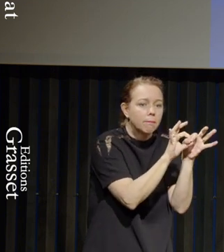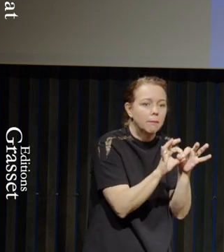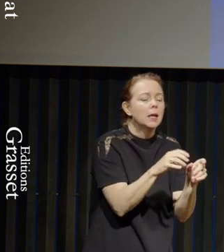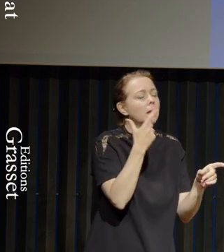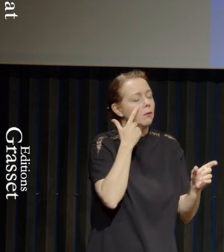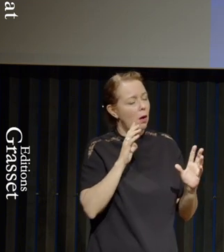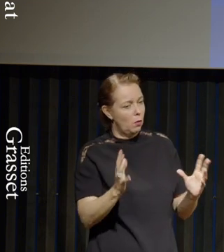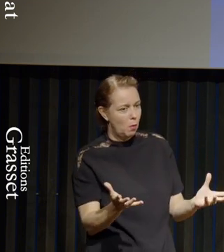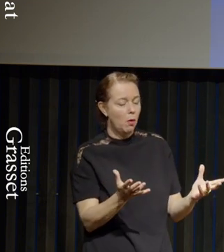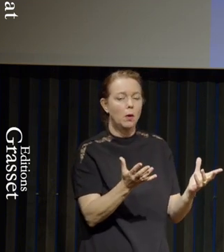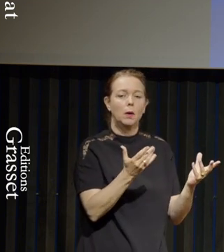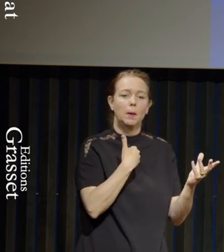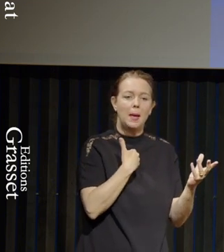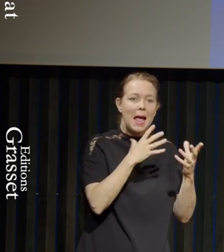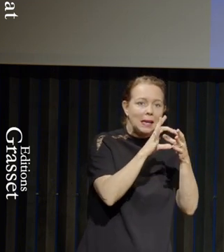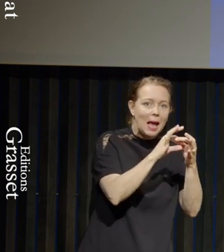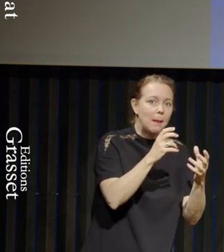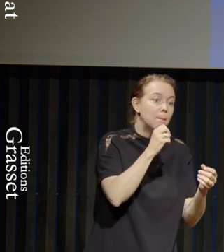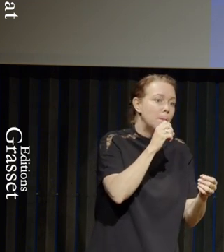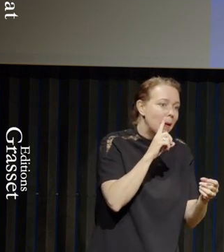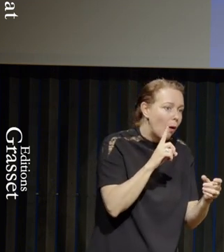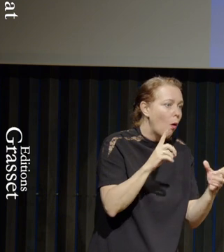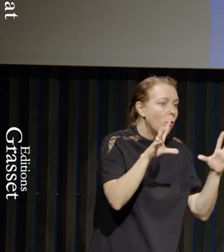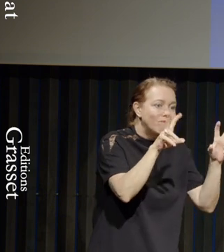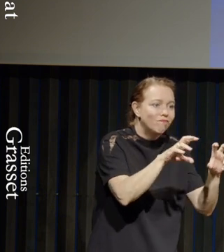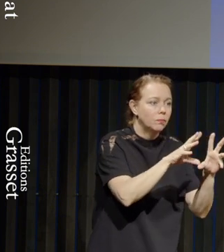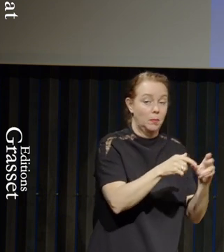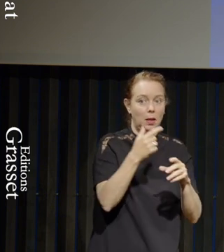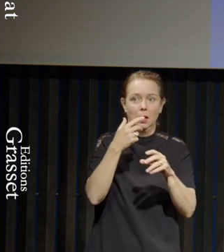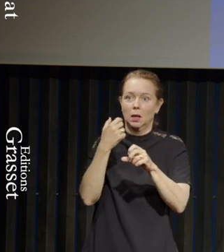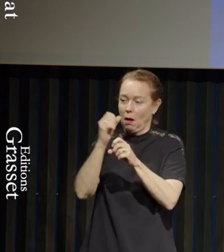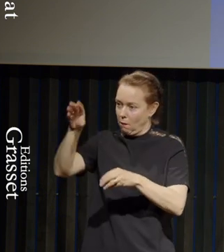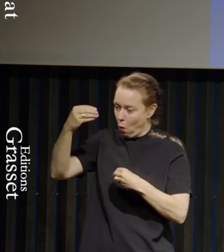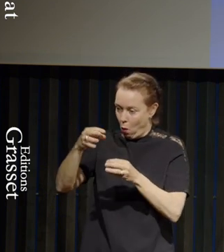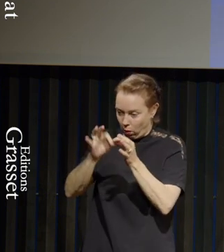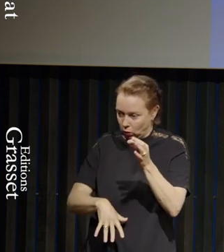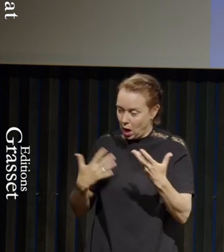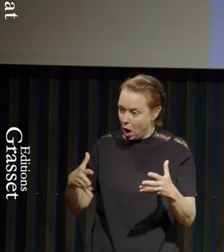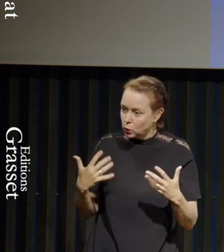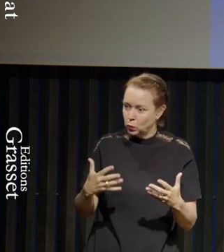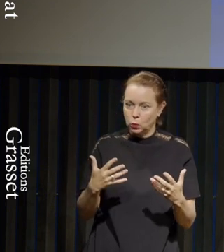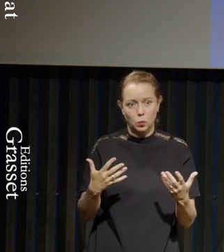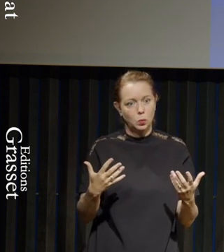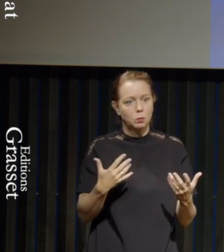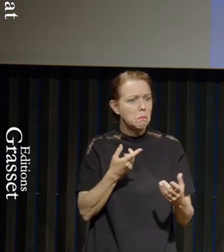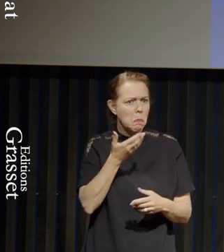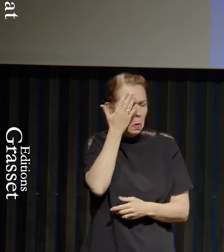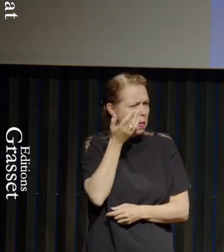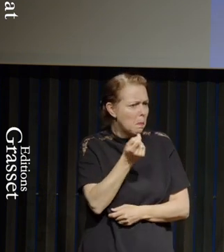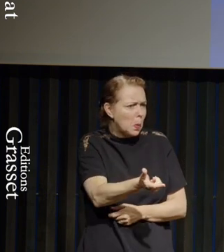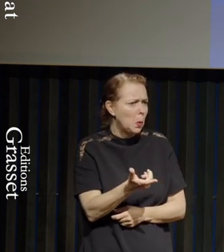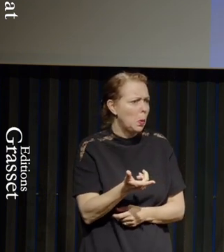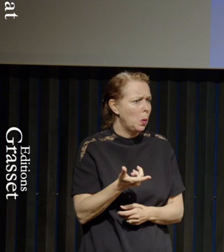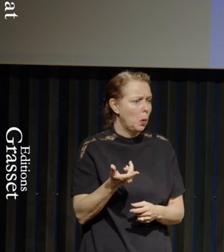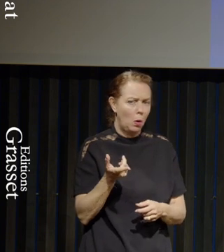peut être ce lien de parenté, mais je trouve que c'est vraiment des travaux d'une importance capitale qui sont curieusement peu connus, hein,